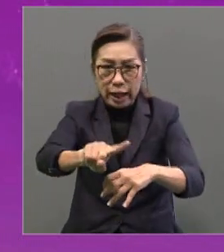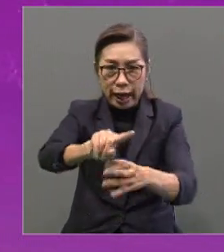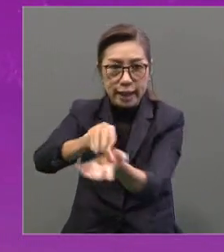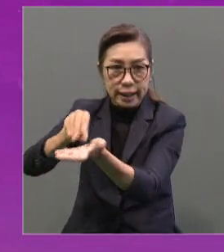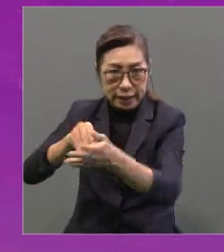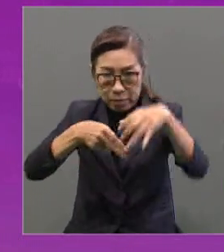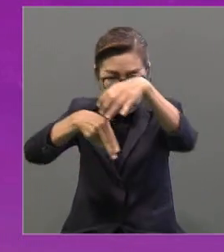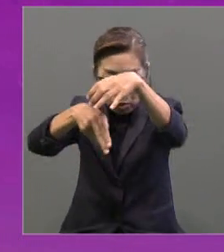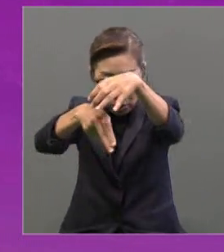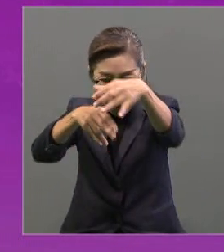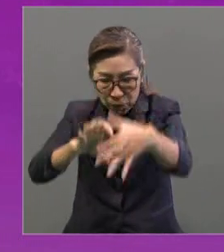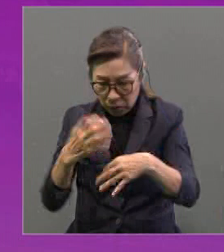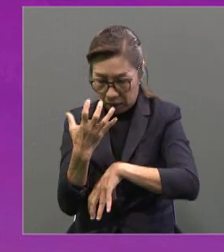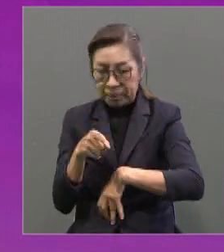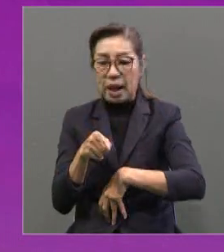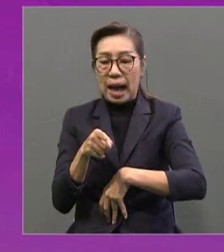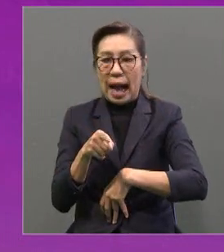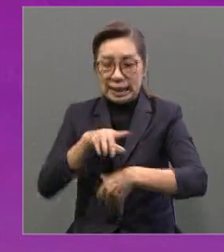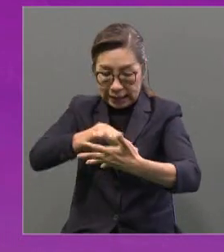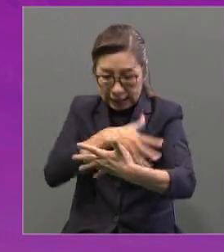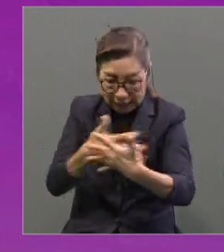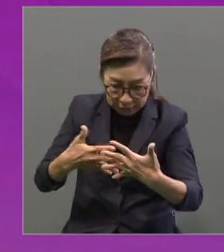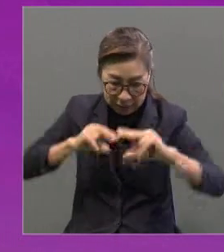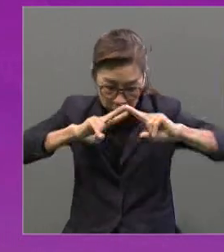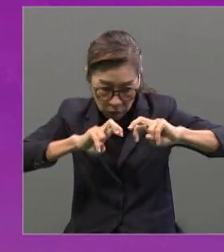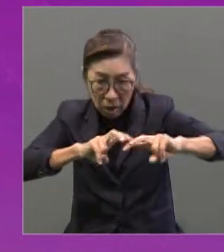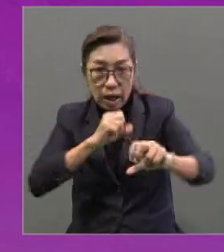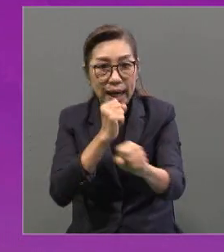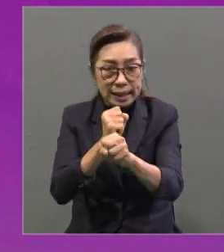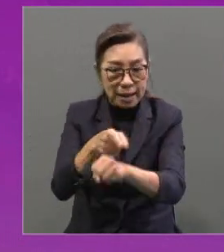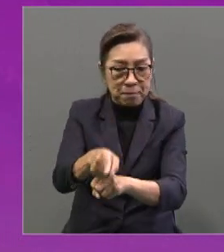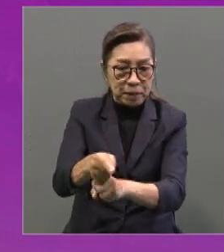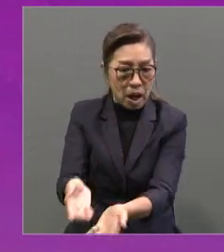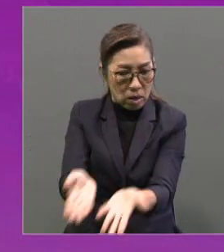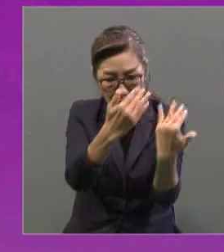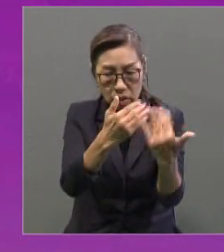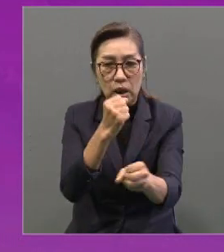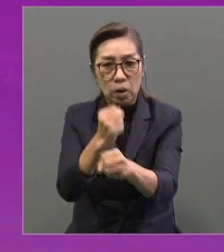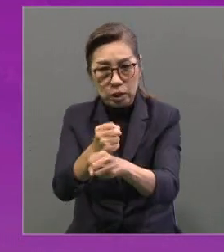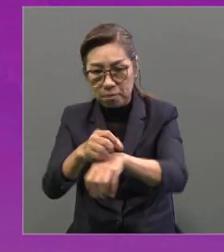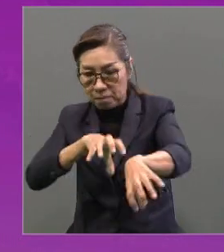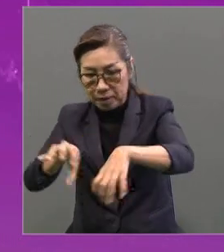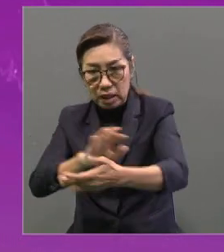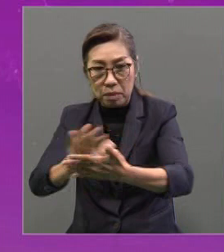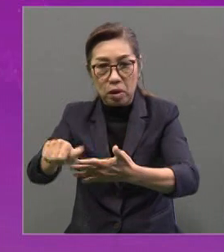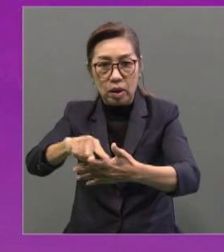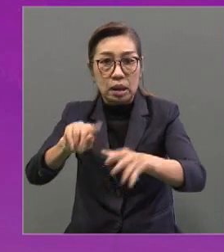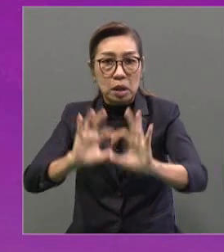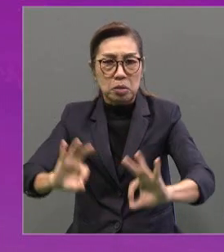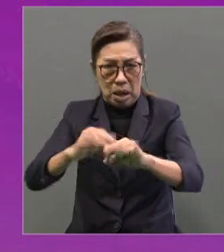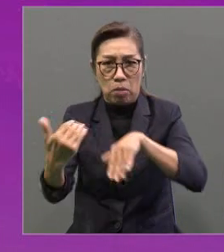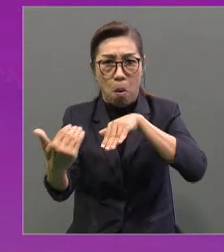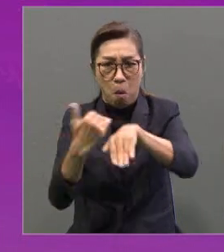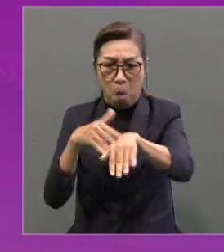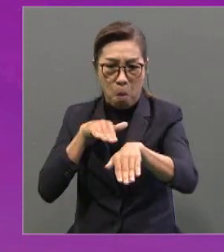างไรบ้างเพื่อที่จะนำแผนต่างๆจากภาพเนี่ยนะนำมาวิเคราะห์ในการรื้อแล้วก็เร่งเคลียร์พื้นที่โดยเฉพาะเรื่องของเส้นทางการจรา